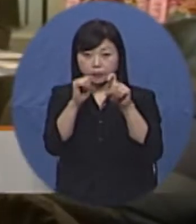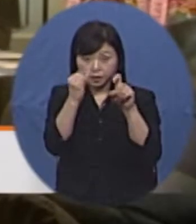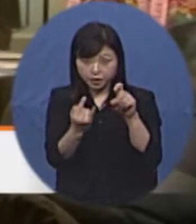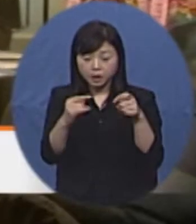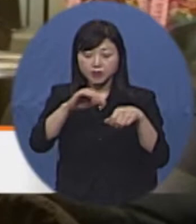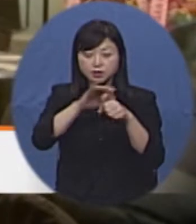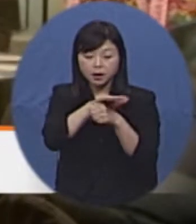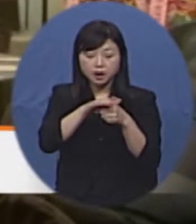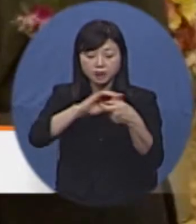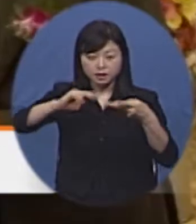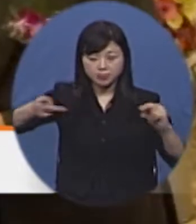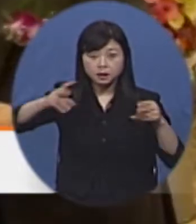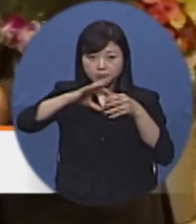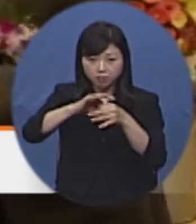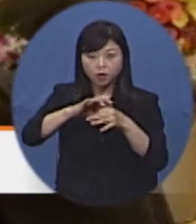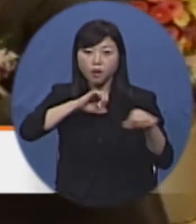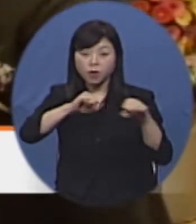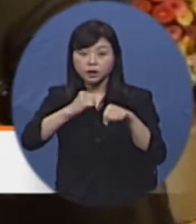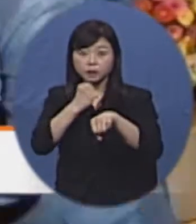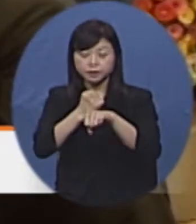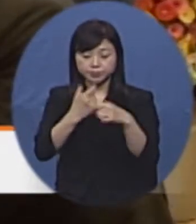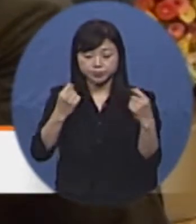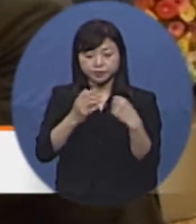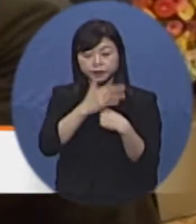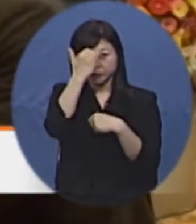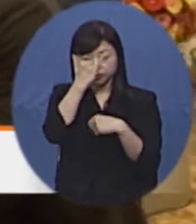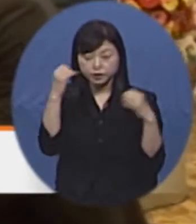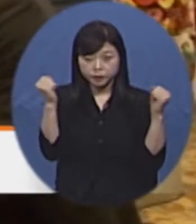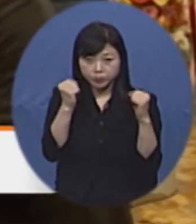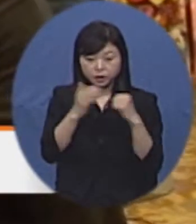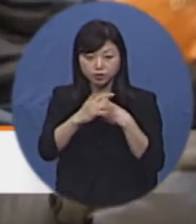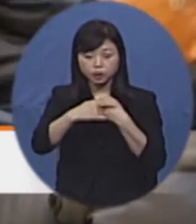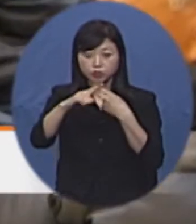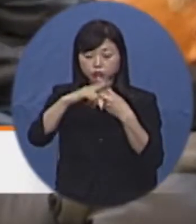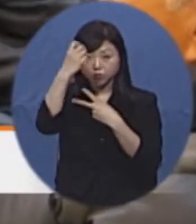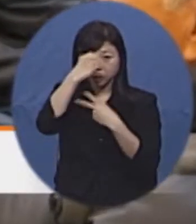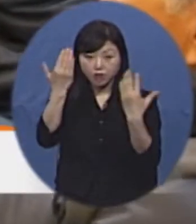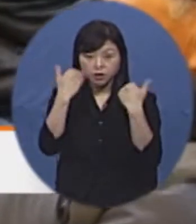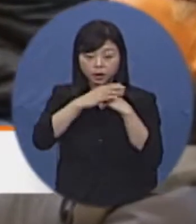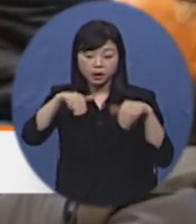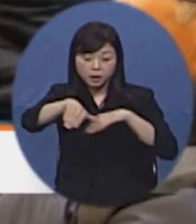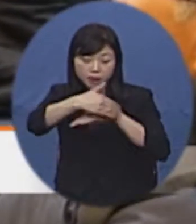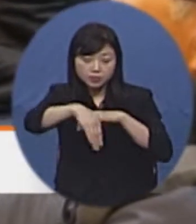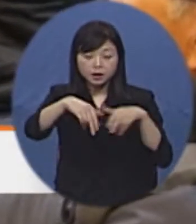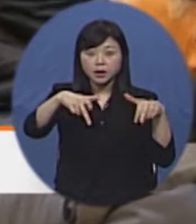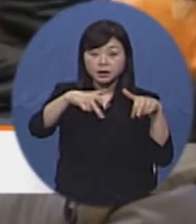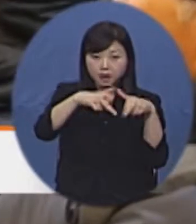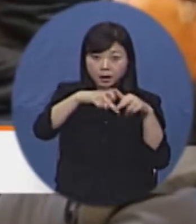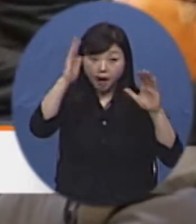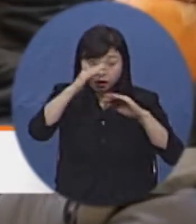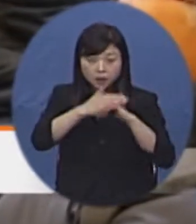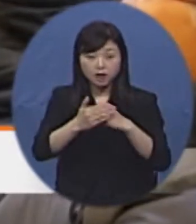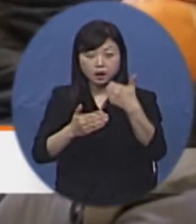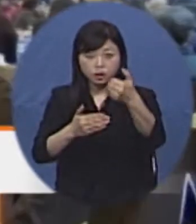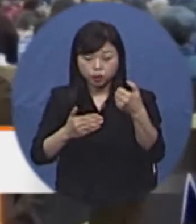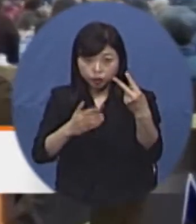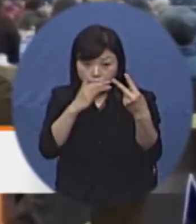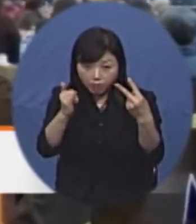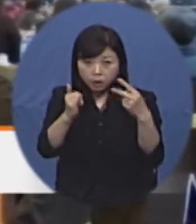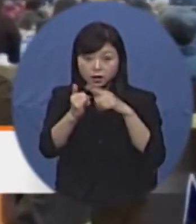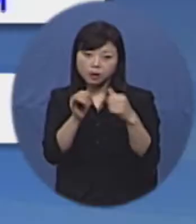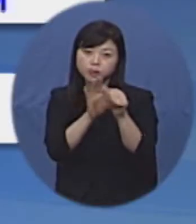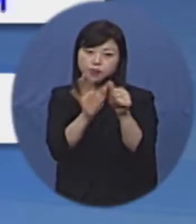이번 사랑의 끈 연결운동에서는 충북도 내 초중고에 재학 중인 장애학생 52명이 장학금을 전달받았습니다.